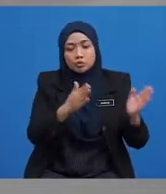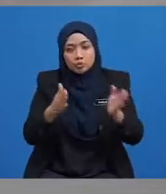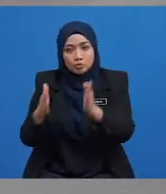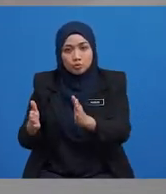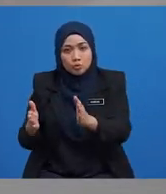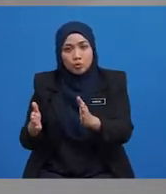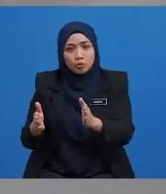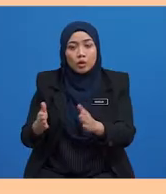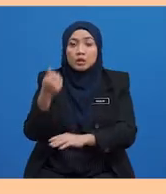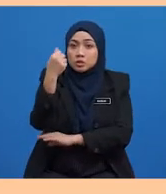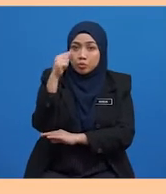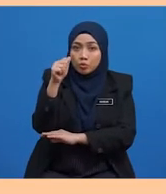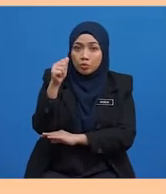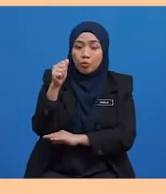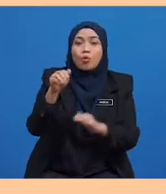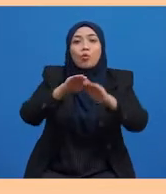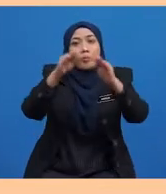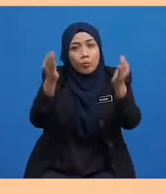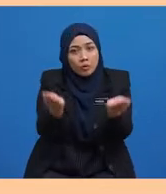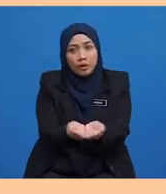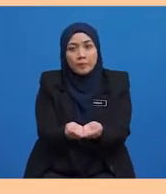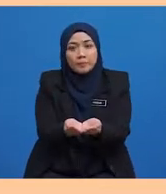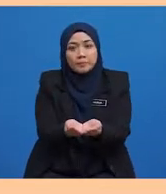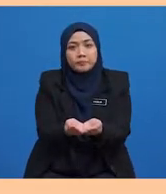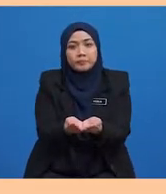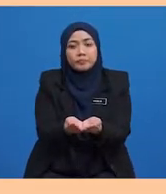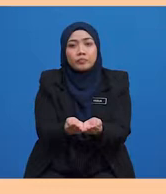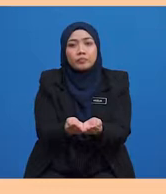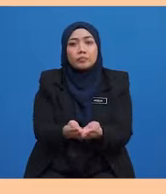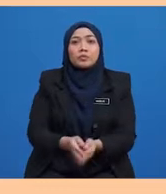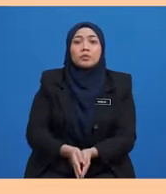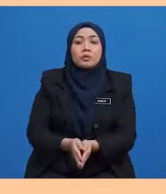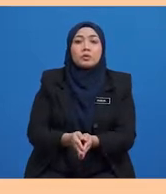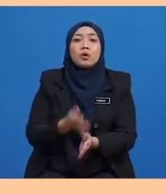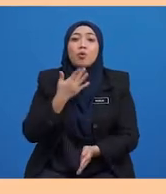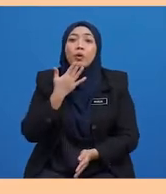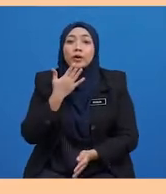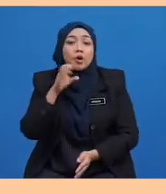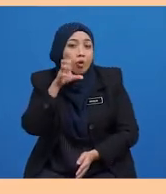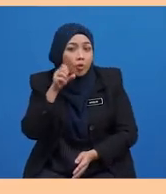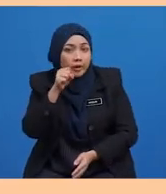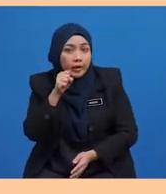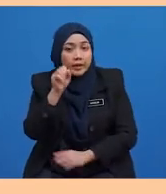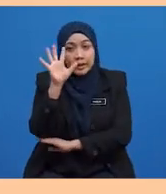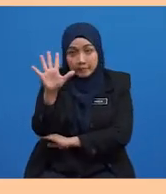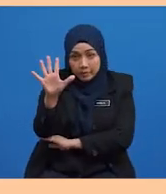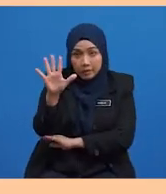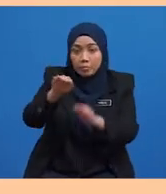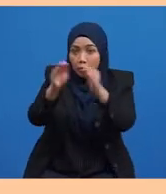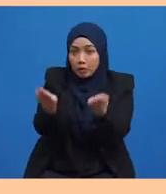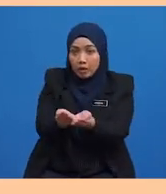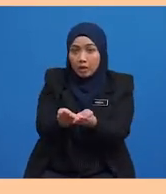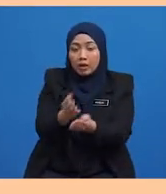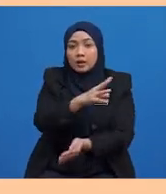10 biji bolah. Bilangan bolah berwarna oranye adalah 5. Di sini terdapat 5